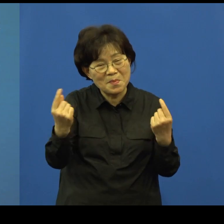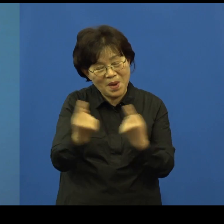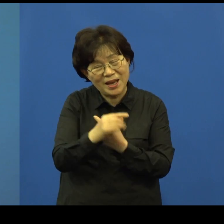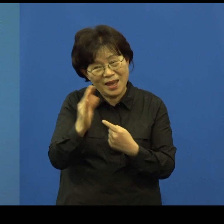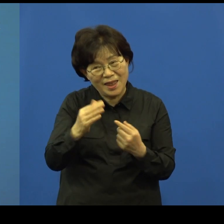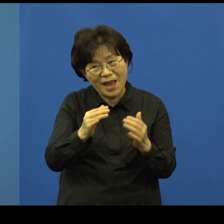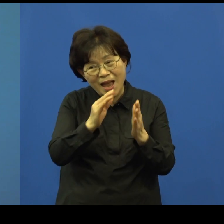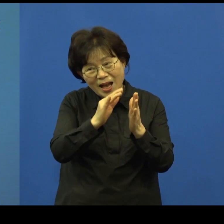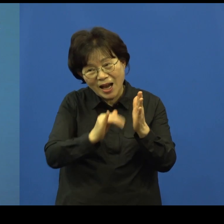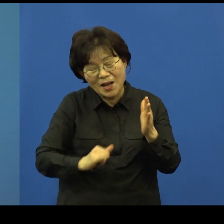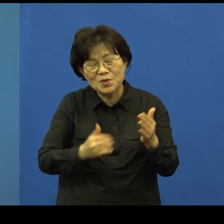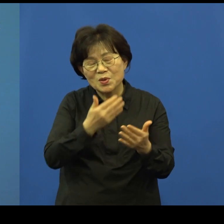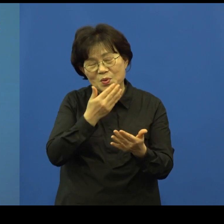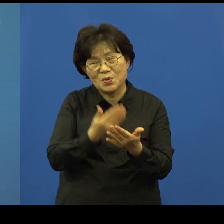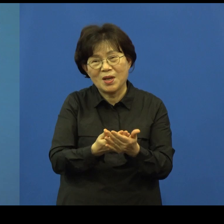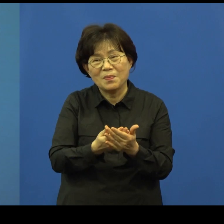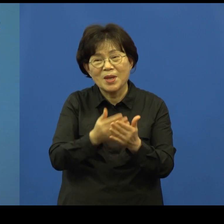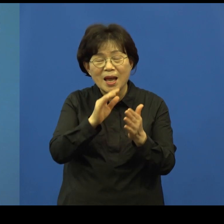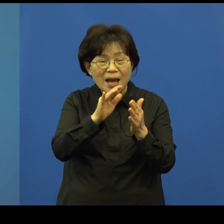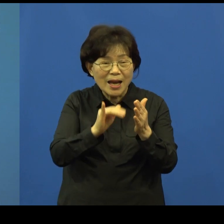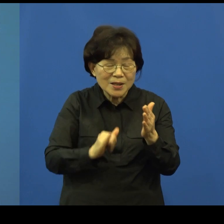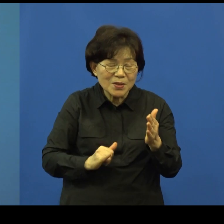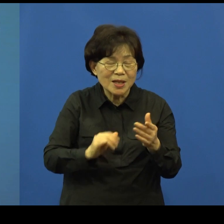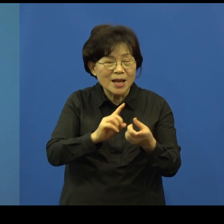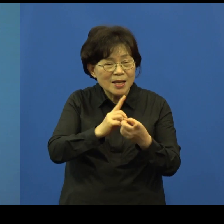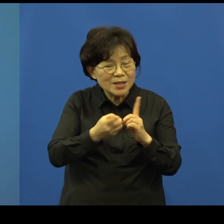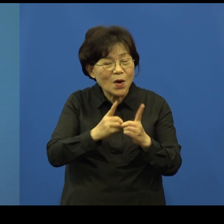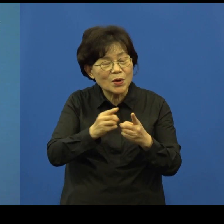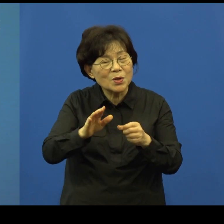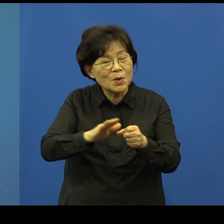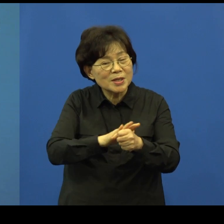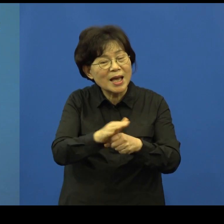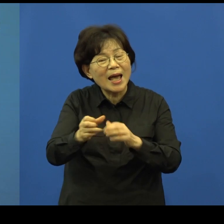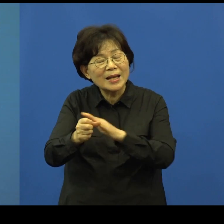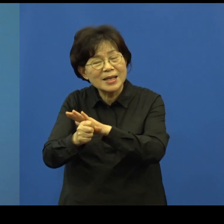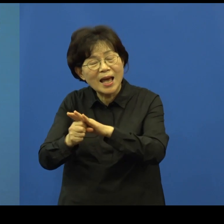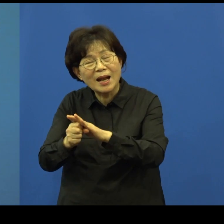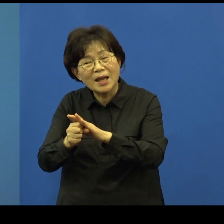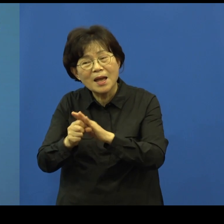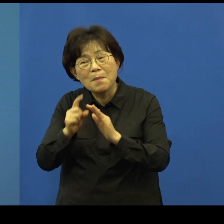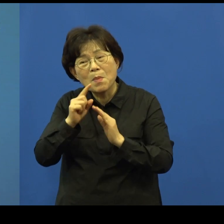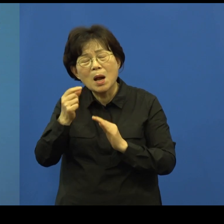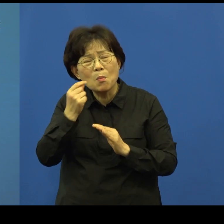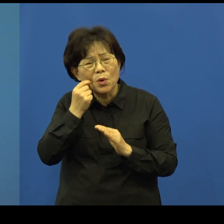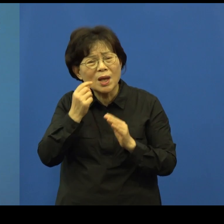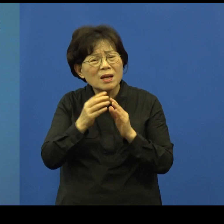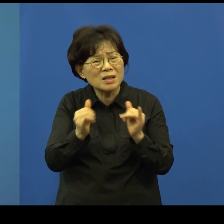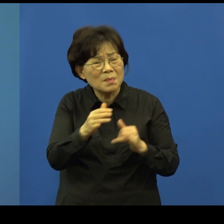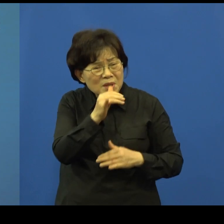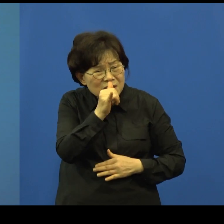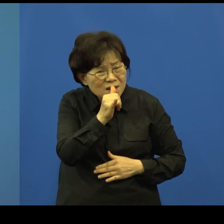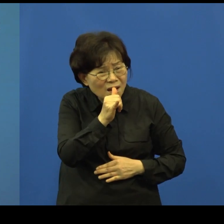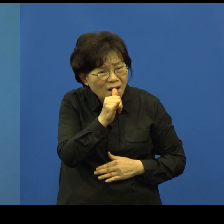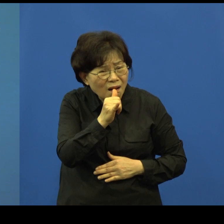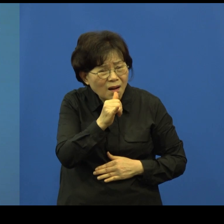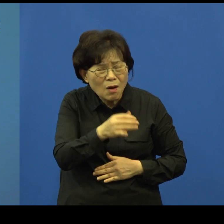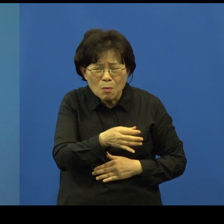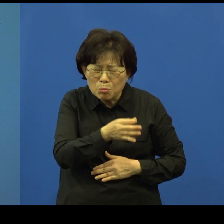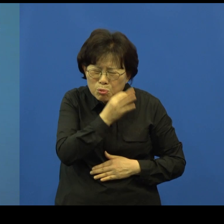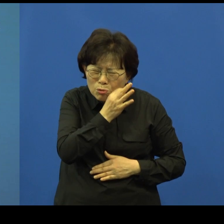가족끼리 중요해요. 여러분 가족끼리 사랑한다는 말을 전혀 하지 못하는 가정이 있어요. 오글거린데